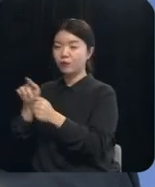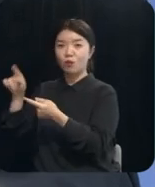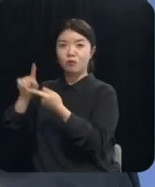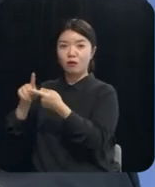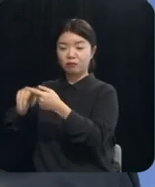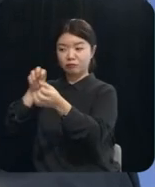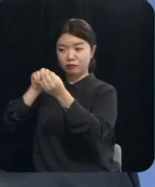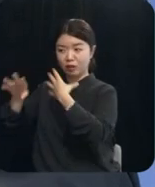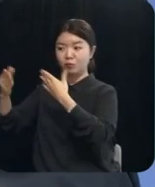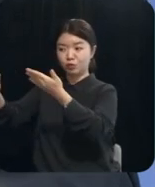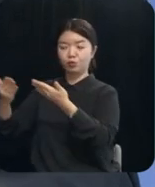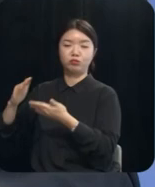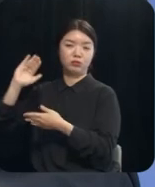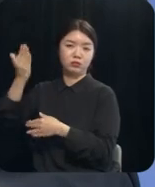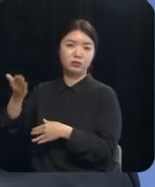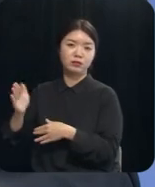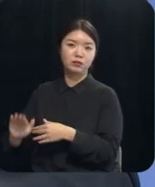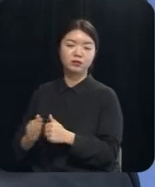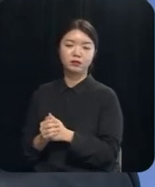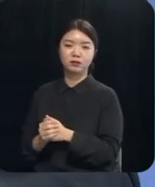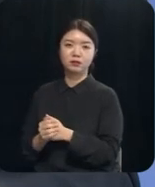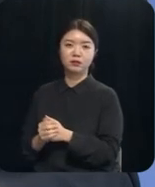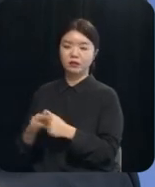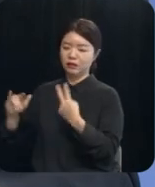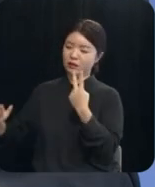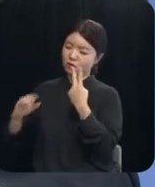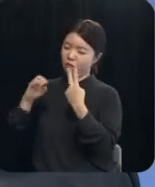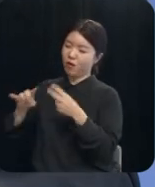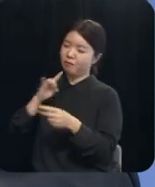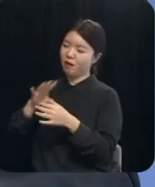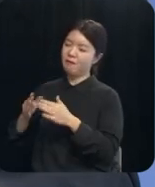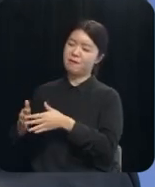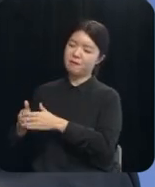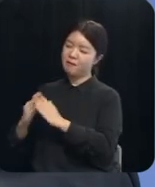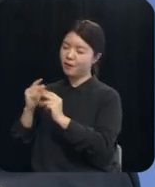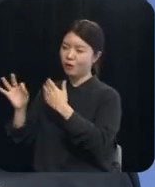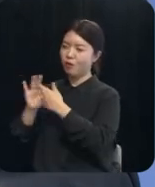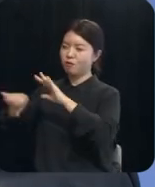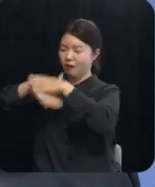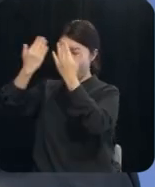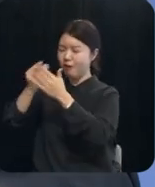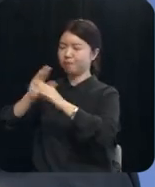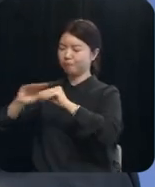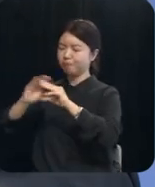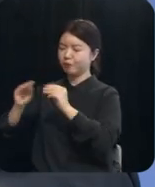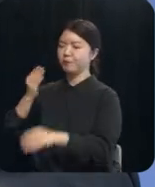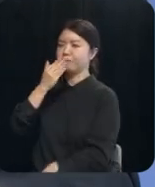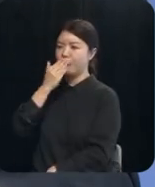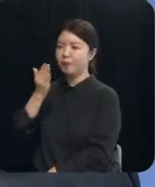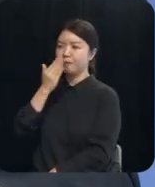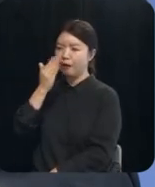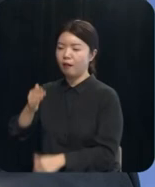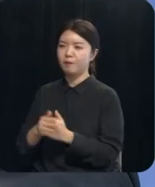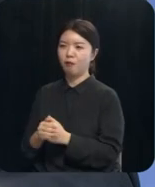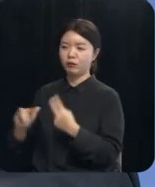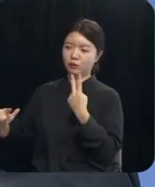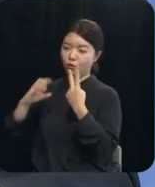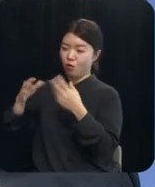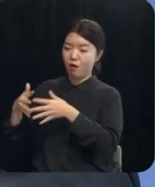대한 답을 내놓으셔야 되는데 제2공항만 만들어지면 다 해결이 될 것이다.